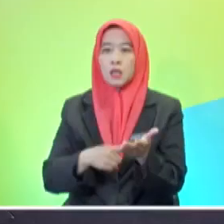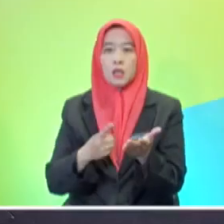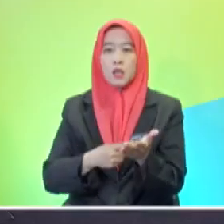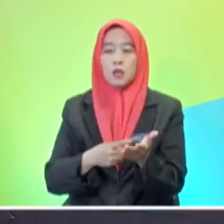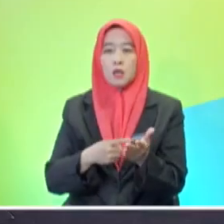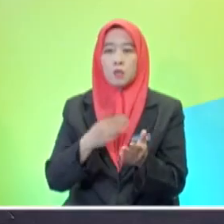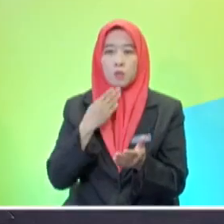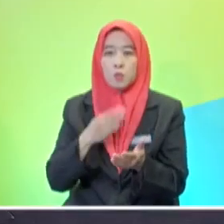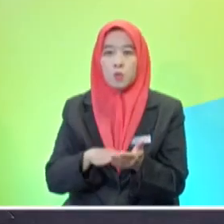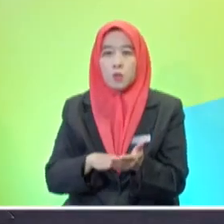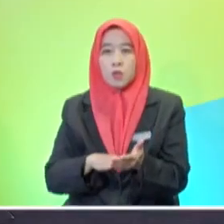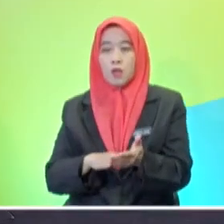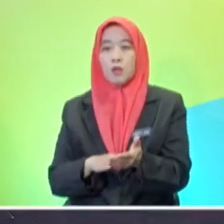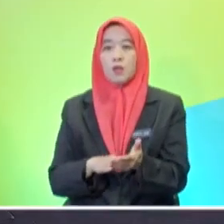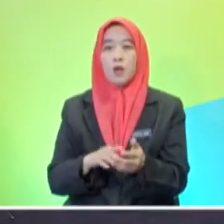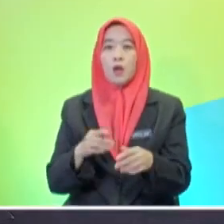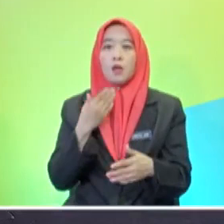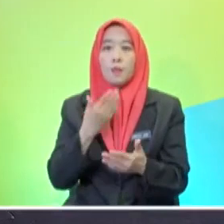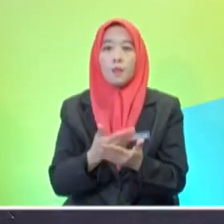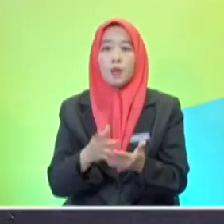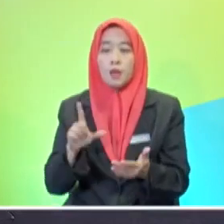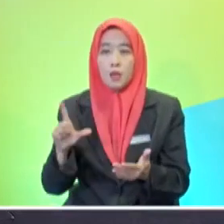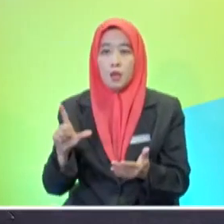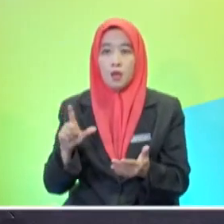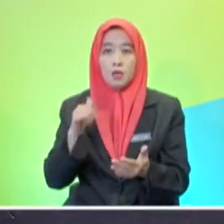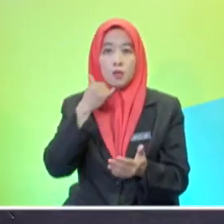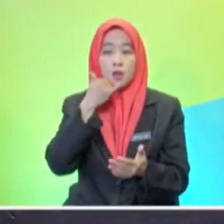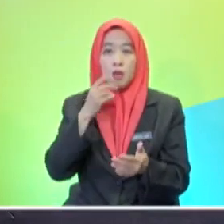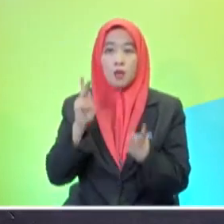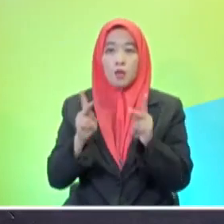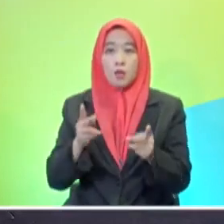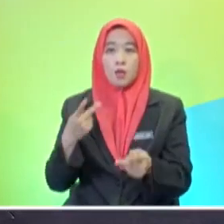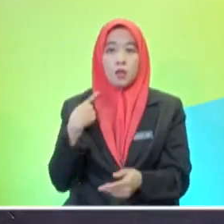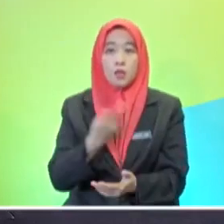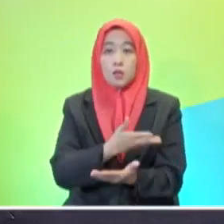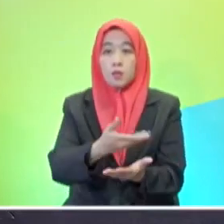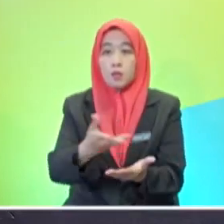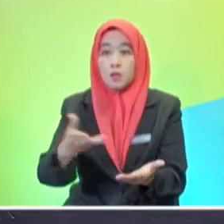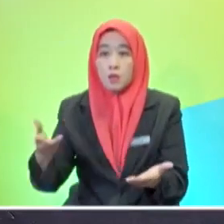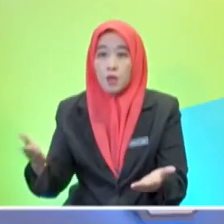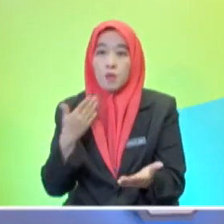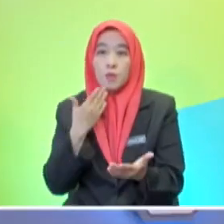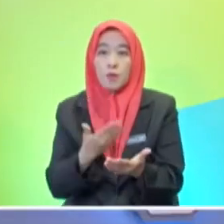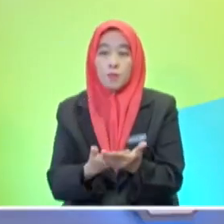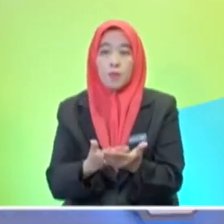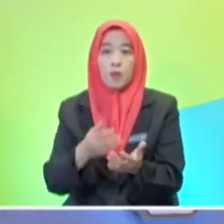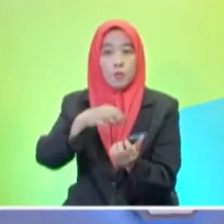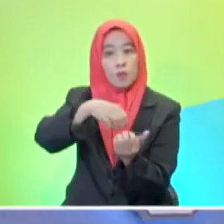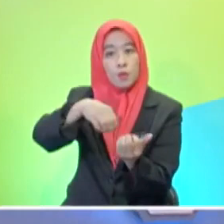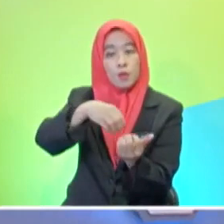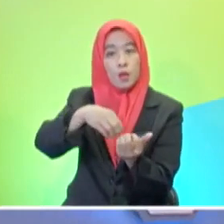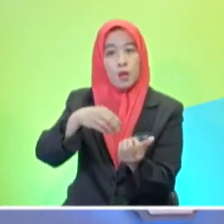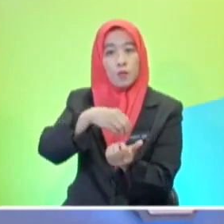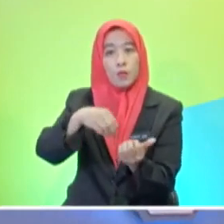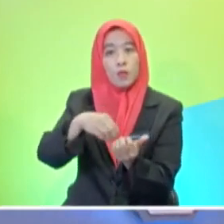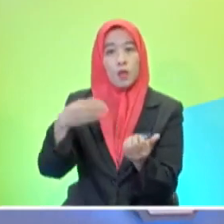Okey, baiklah. Okay. Syafika, kalau kita semai baik-baik biji benih ini, biji benih ini akan ke